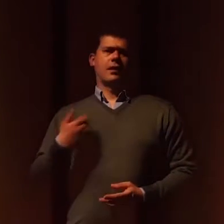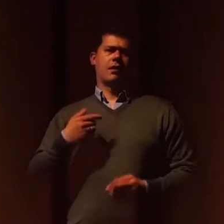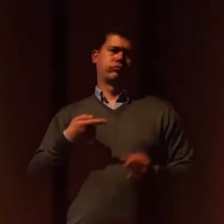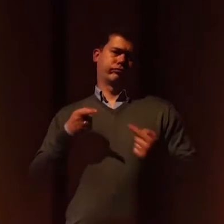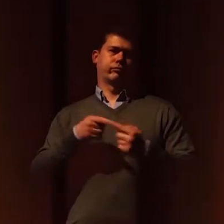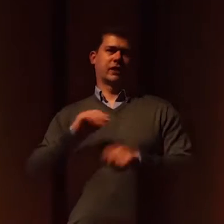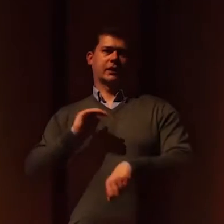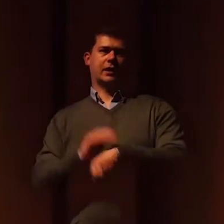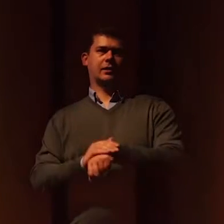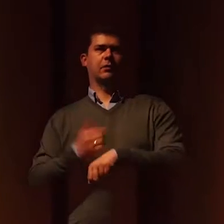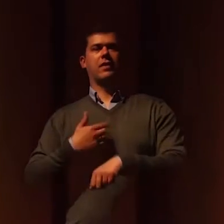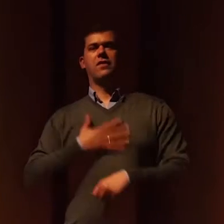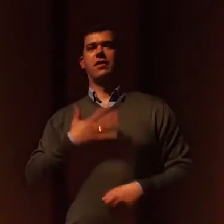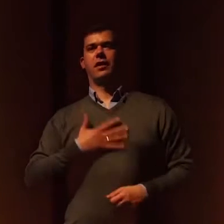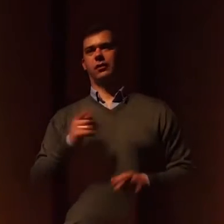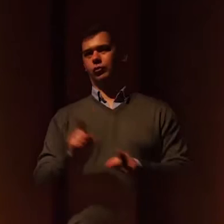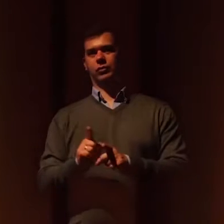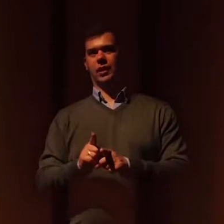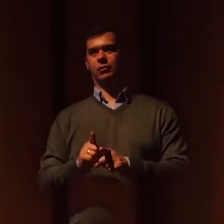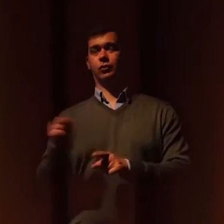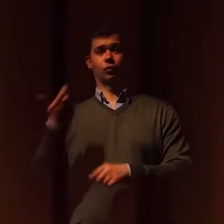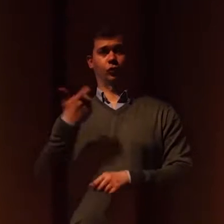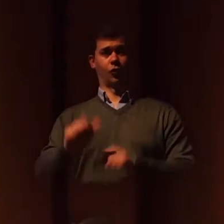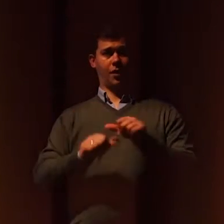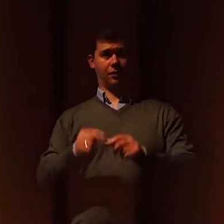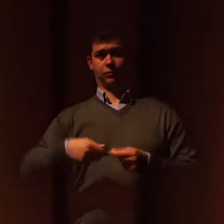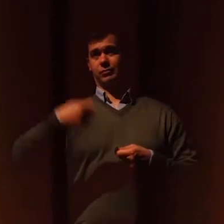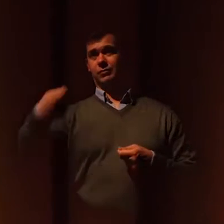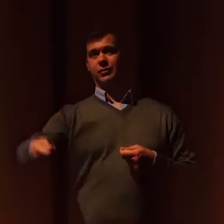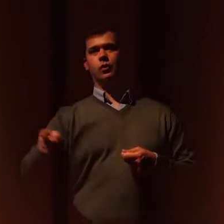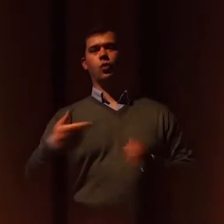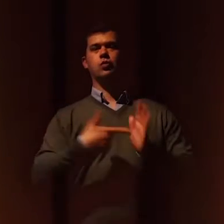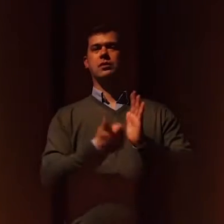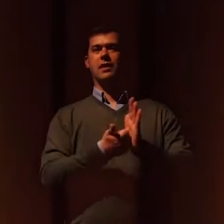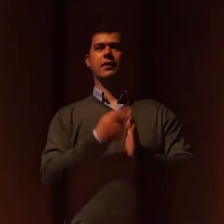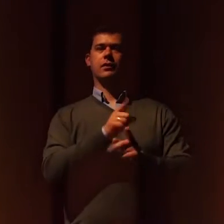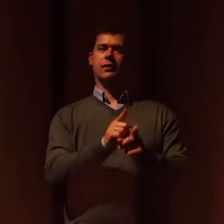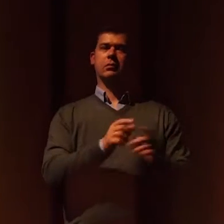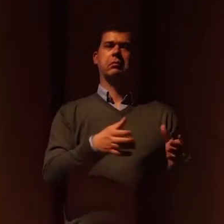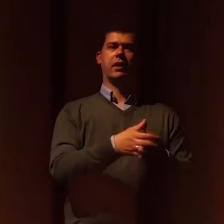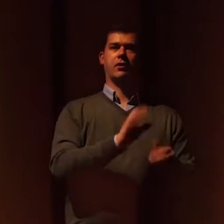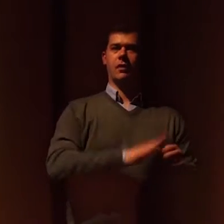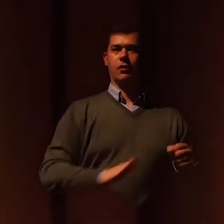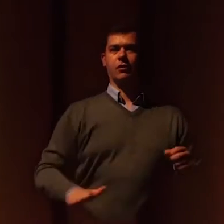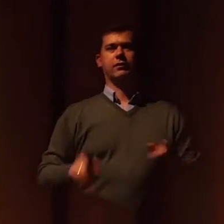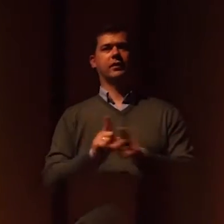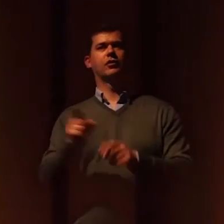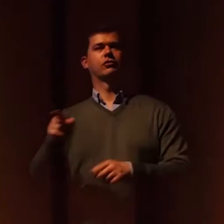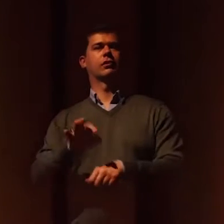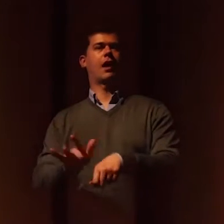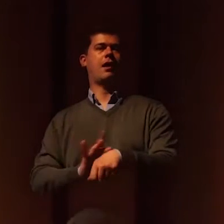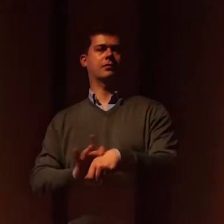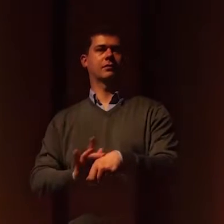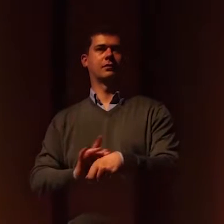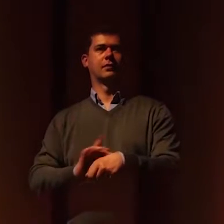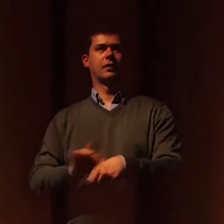panem zgadzam bo też mi się wydaje że ten wymóg 100 lat to jest wymóg który ustawa nakłada zarówno na mniejszości narodowe na mniejszości